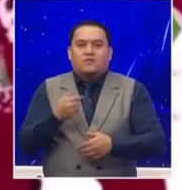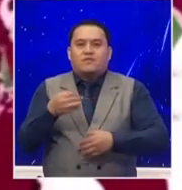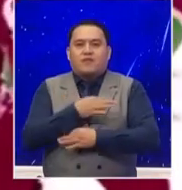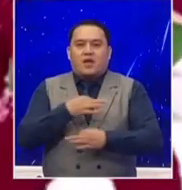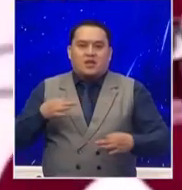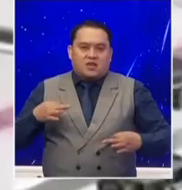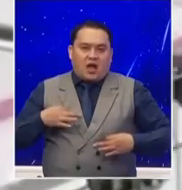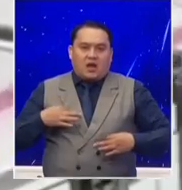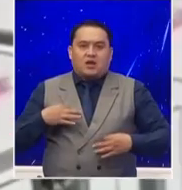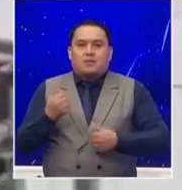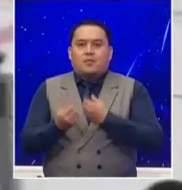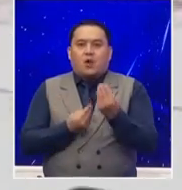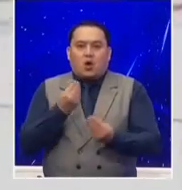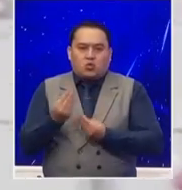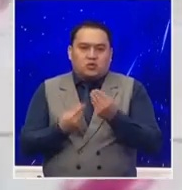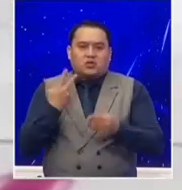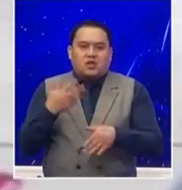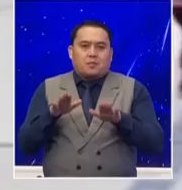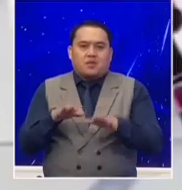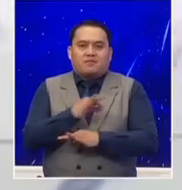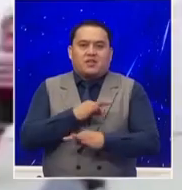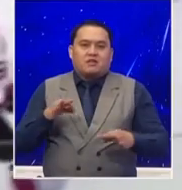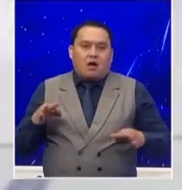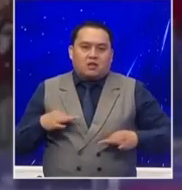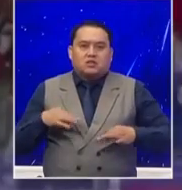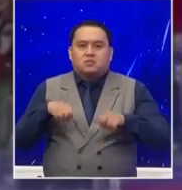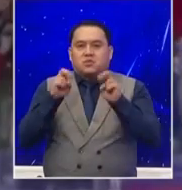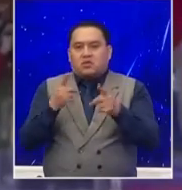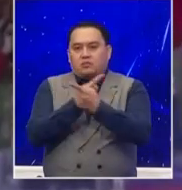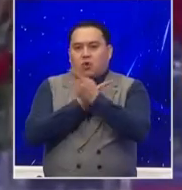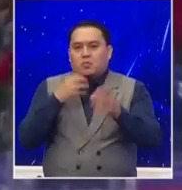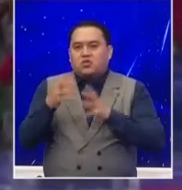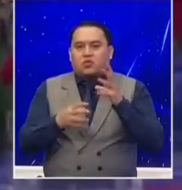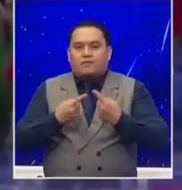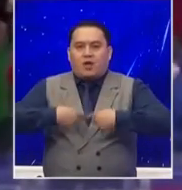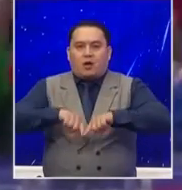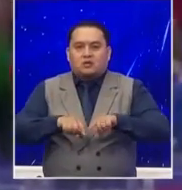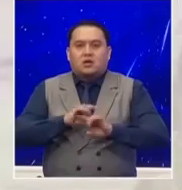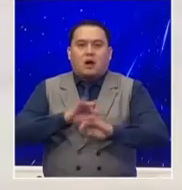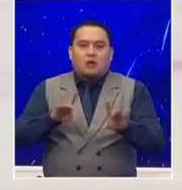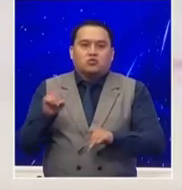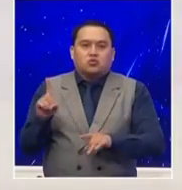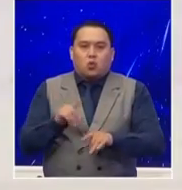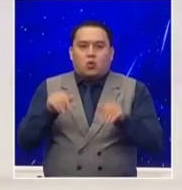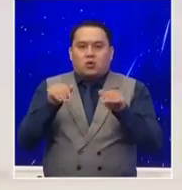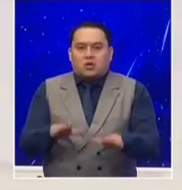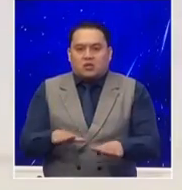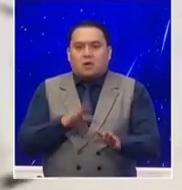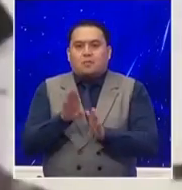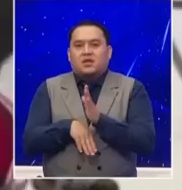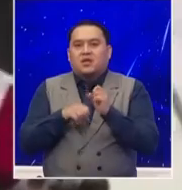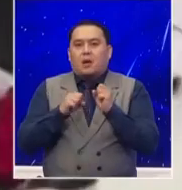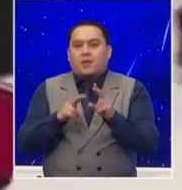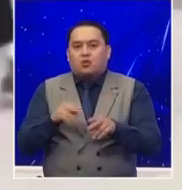четвертьфиналах, полуфинале, матче за третье место и финале. В официальном сообщении Международной федерации сказано, что это решение принято из